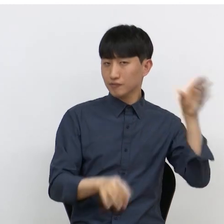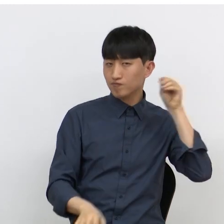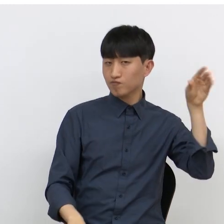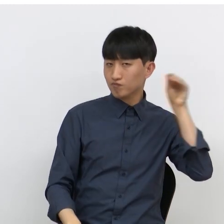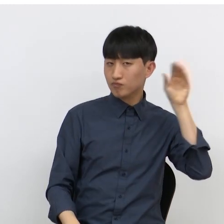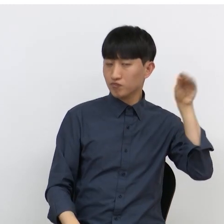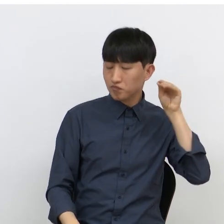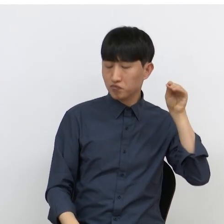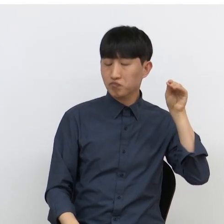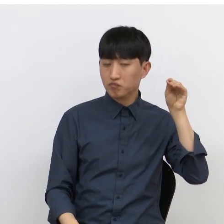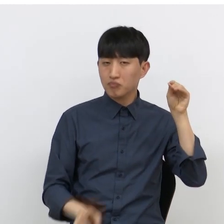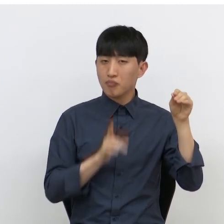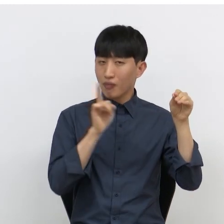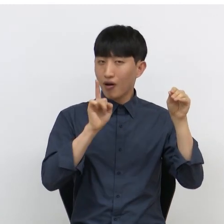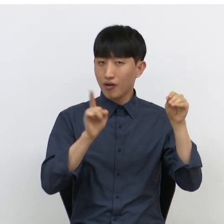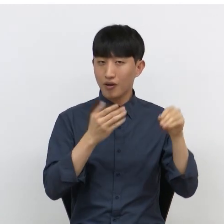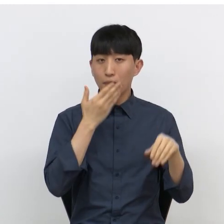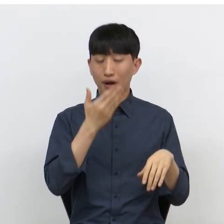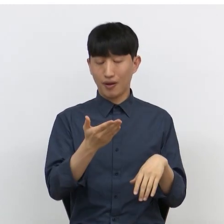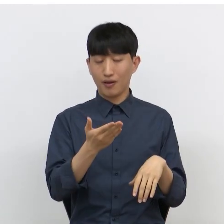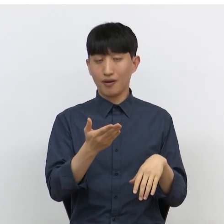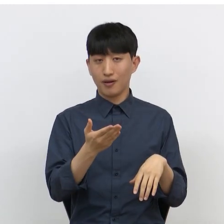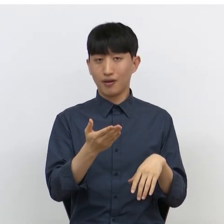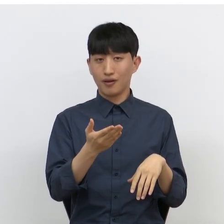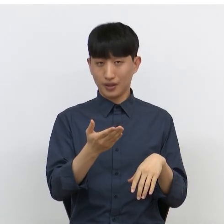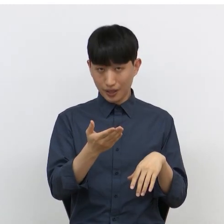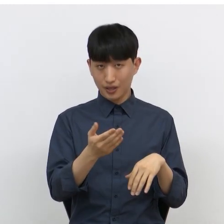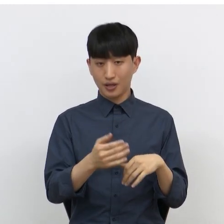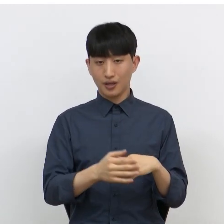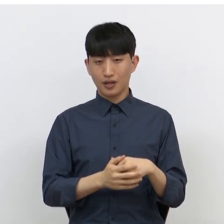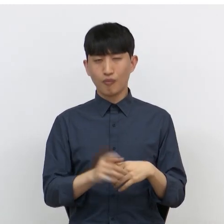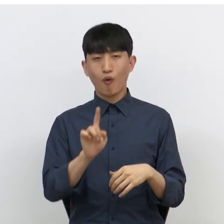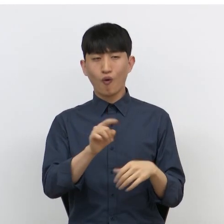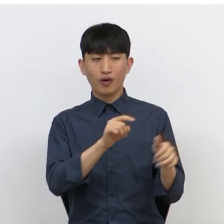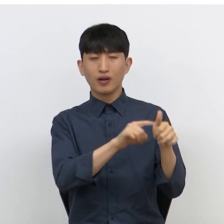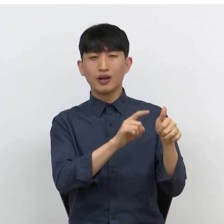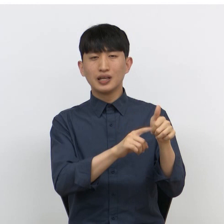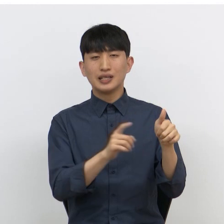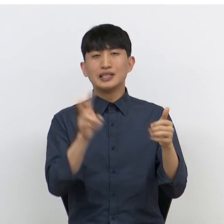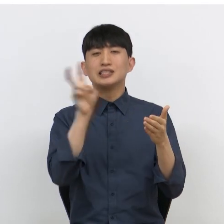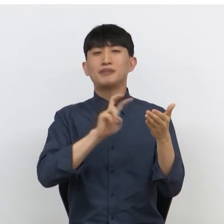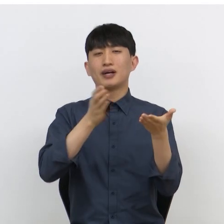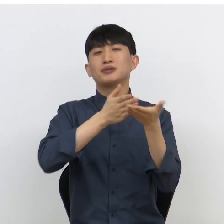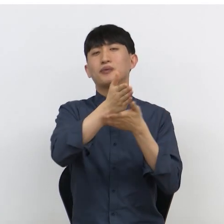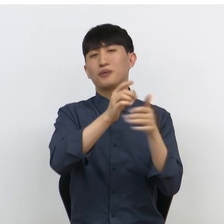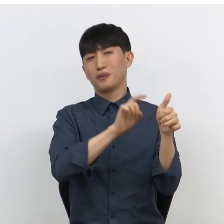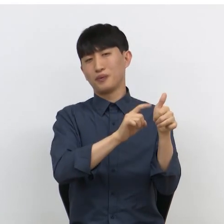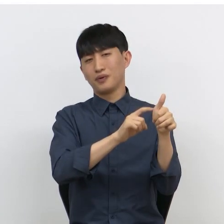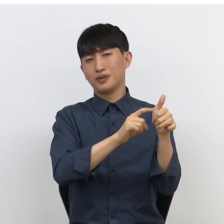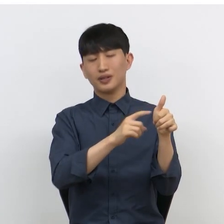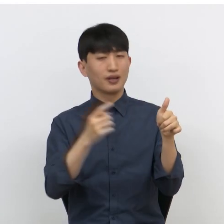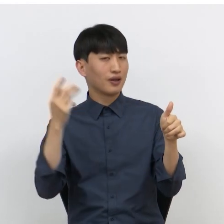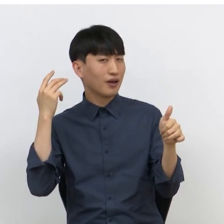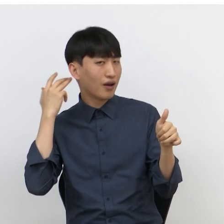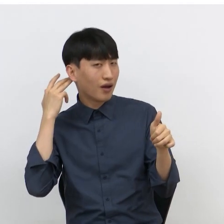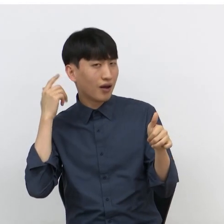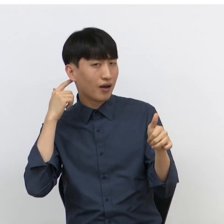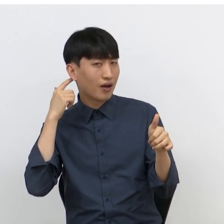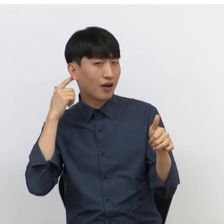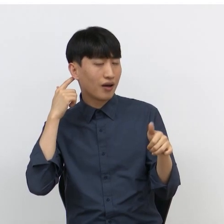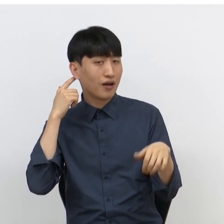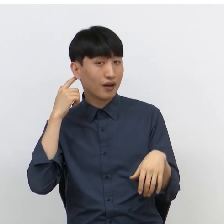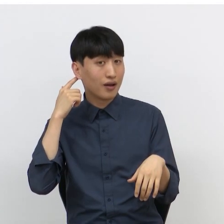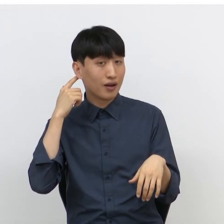말하는 것은 정상 수준으로 됐어요. 그래서 이제 근데 얘가 음악하는 애거든요. 그래가지고 이제 반대편을 이제 아무래도